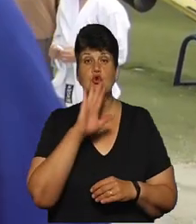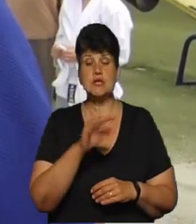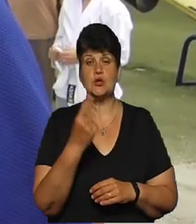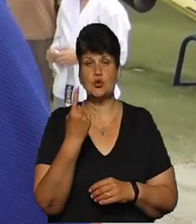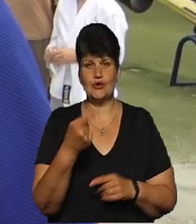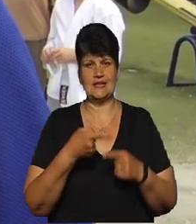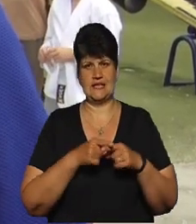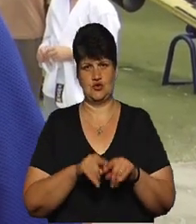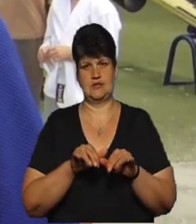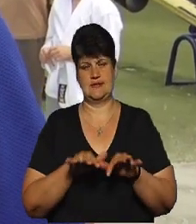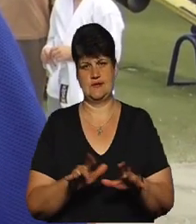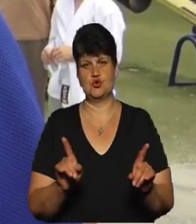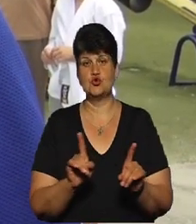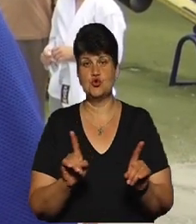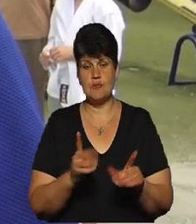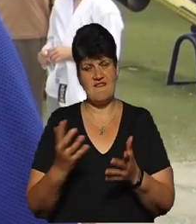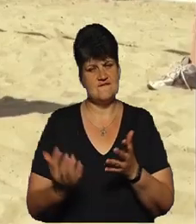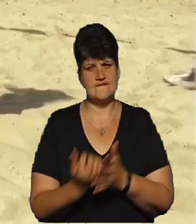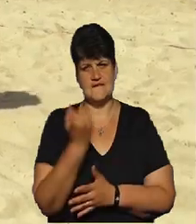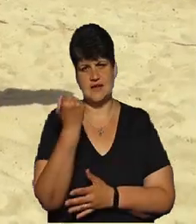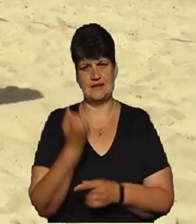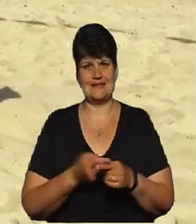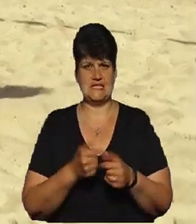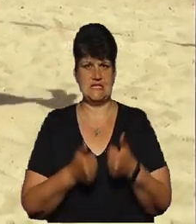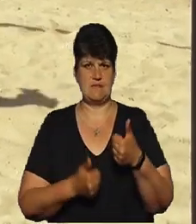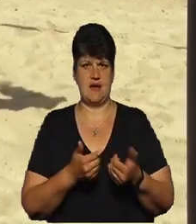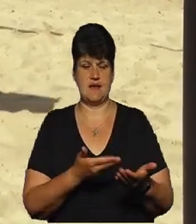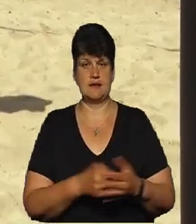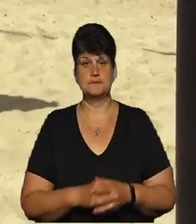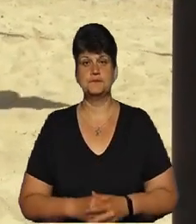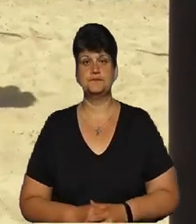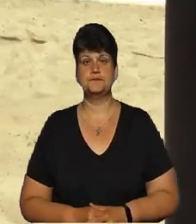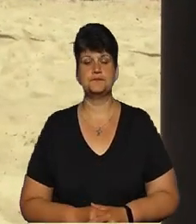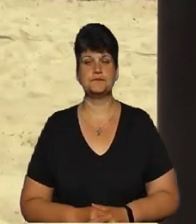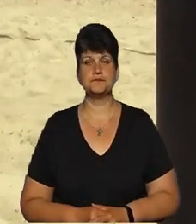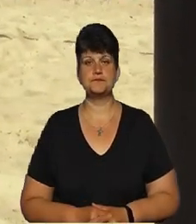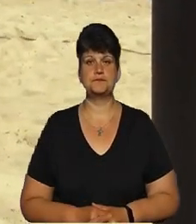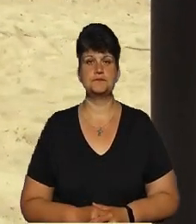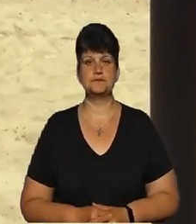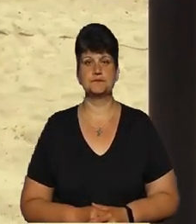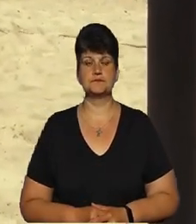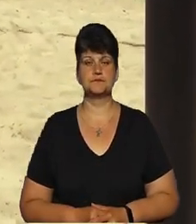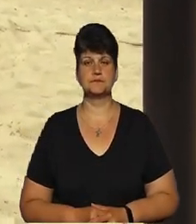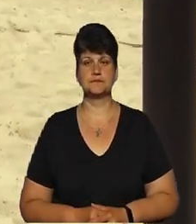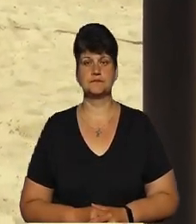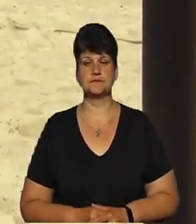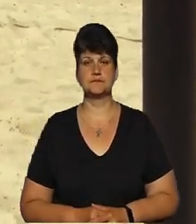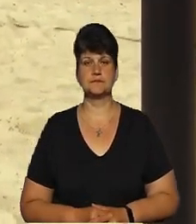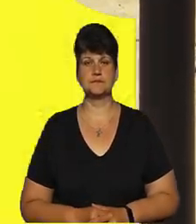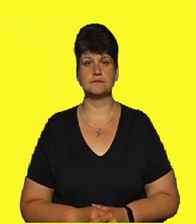дії для того, щоб виграти подібні змагання. Тарас Бурак, Андрій Рабада. Новини на Суспільному.